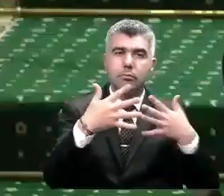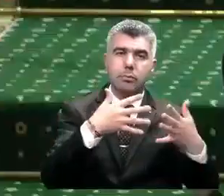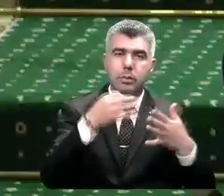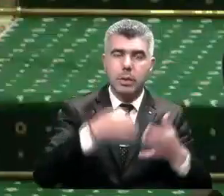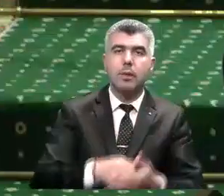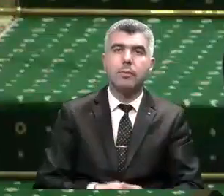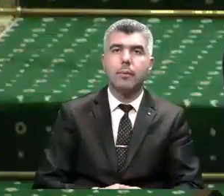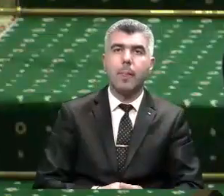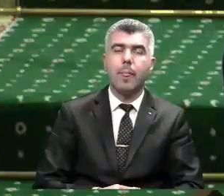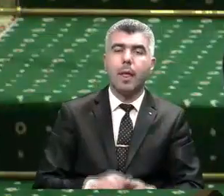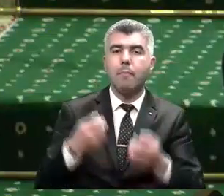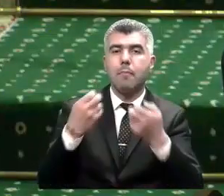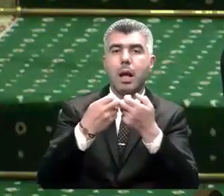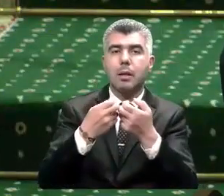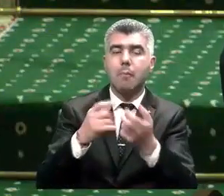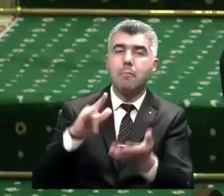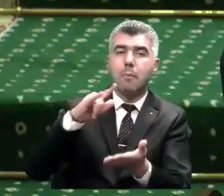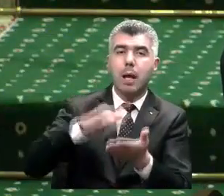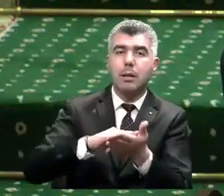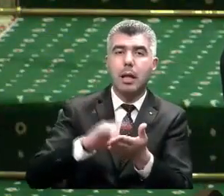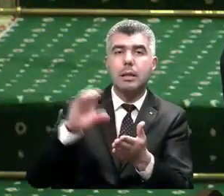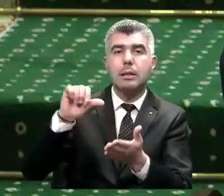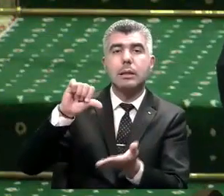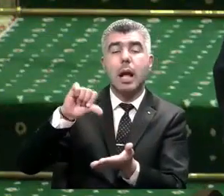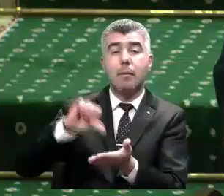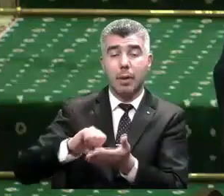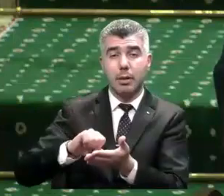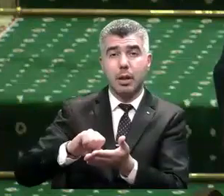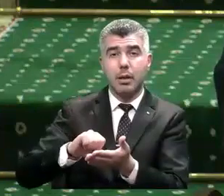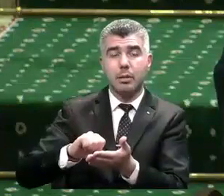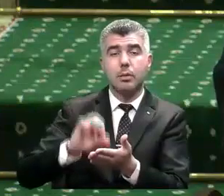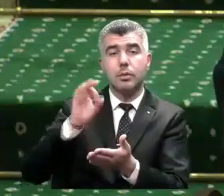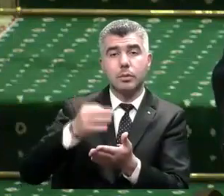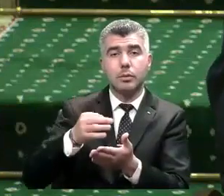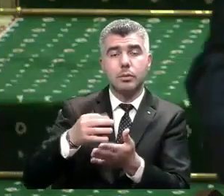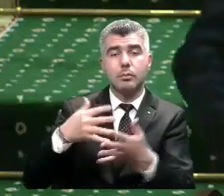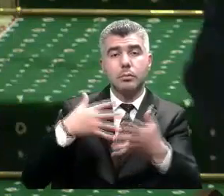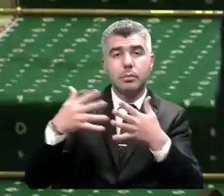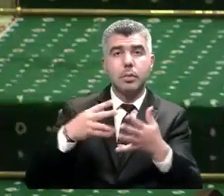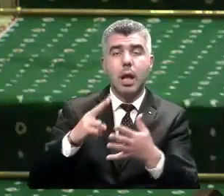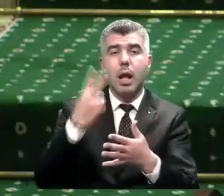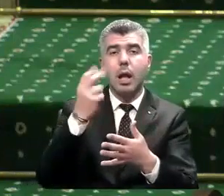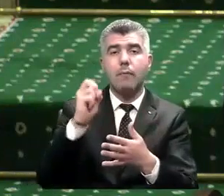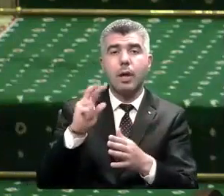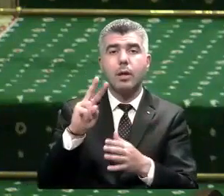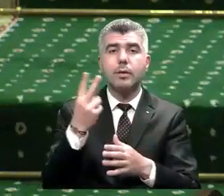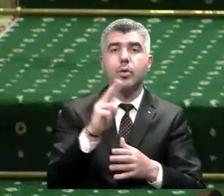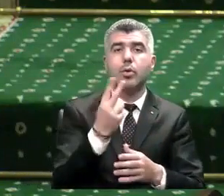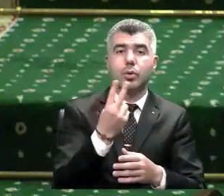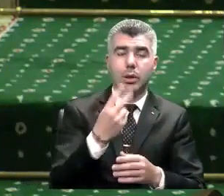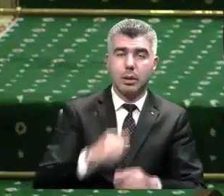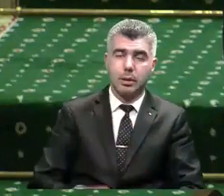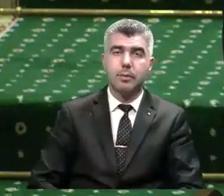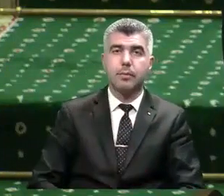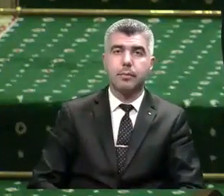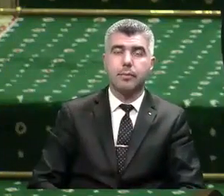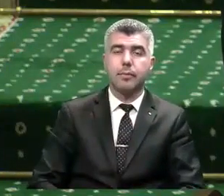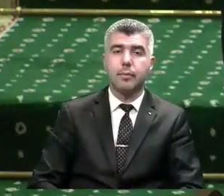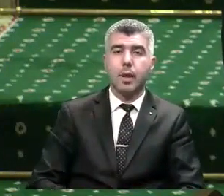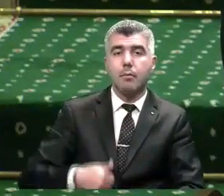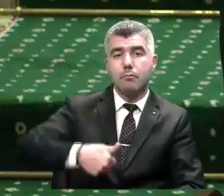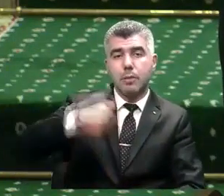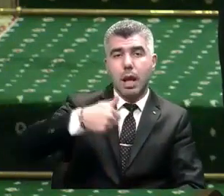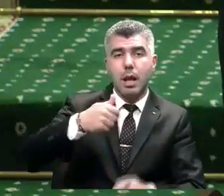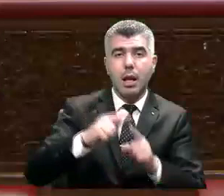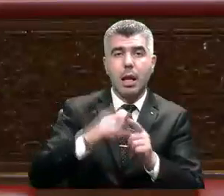سبيل المثال مطار الدار البيضاء حظى بثلاثة ديال علامات التميز برسم سنة 2022، أحسن مطار